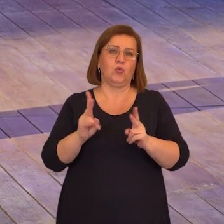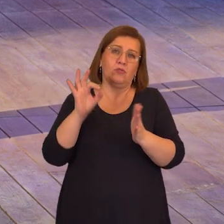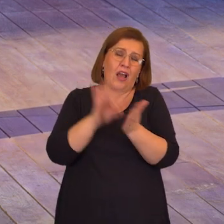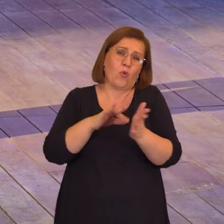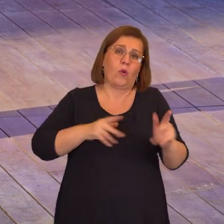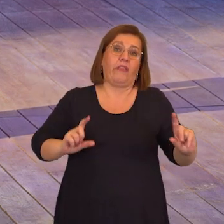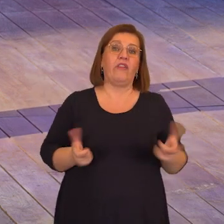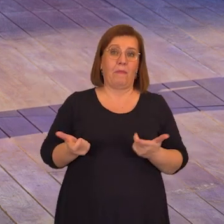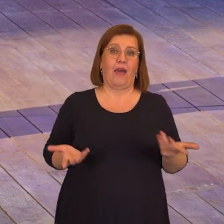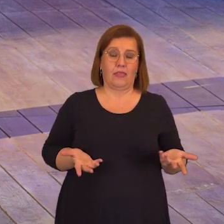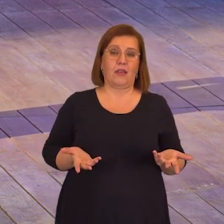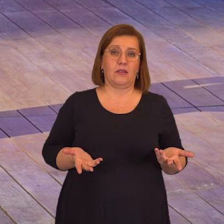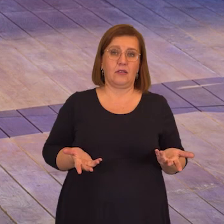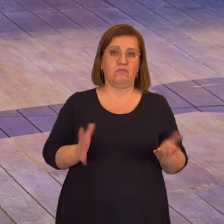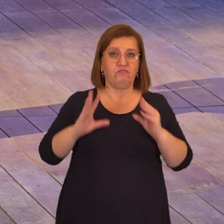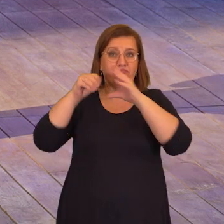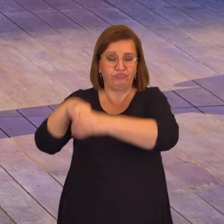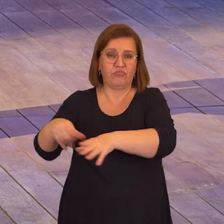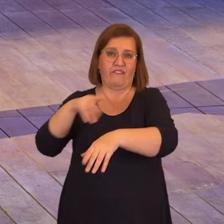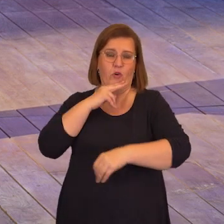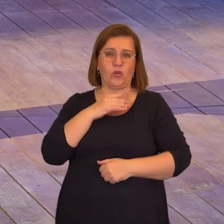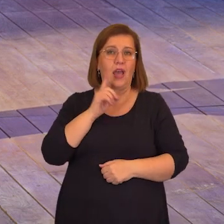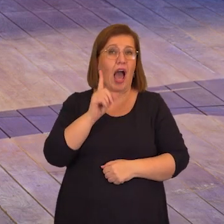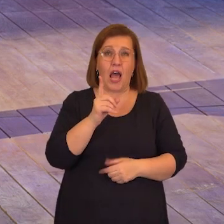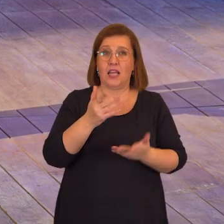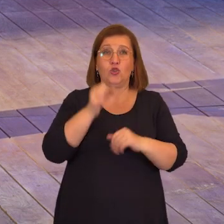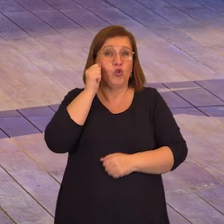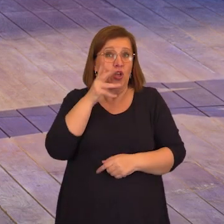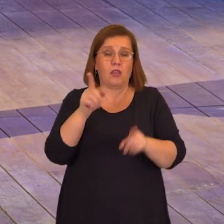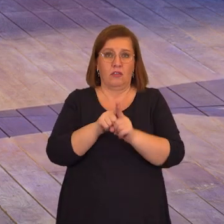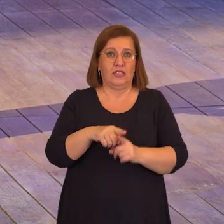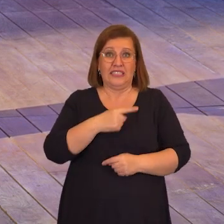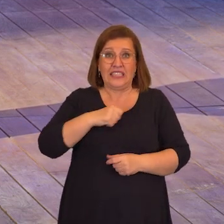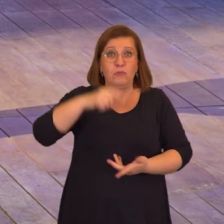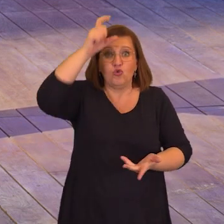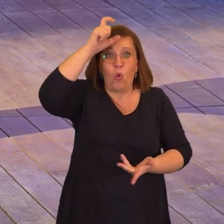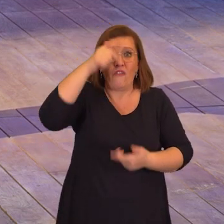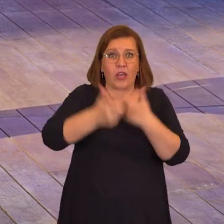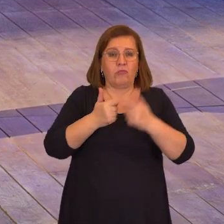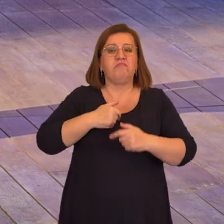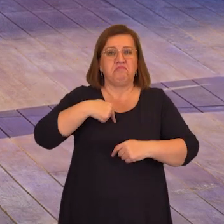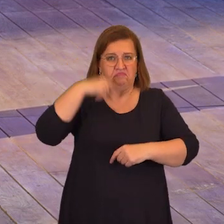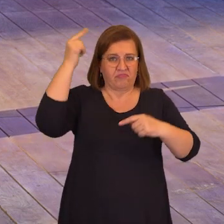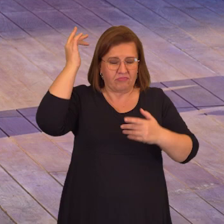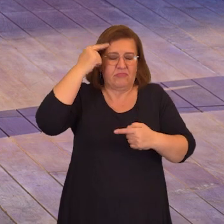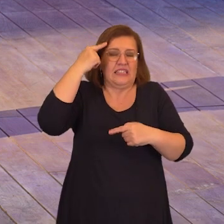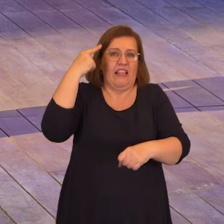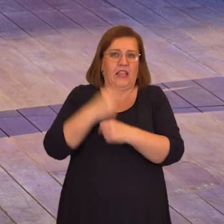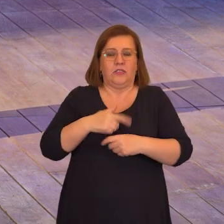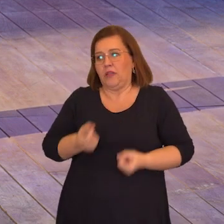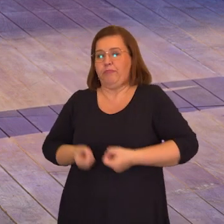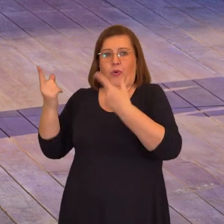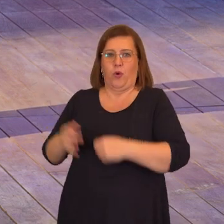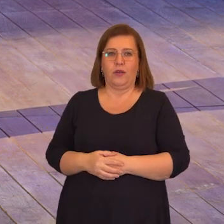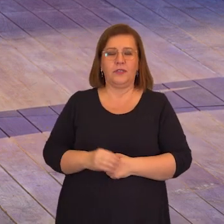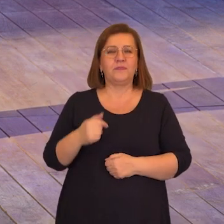losu. Natomiast każdego dnia do wody trafia plastik, którego my sami tam wyrzuciliśmy. I ja wiem, że w Europie jest takie myślenie, że my